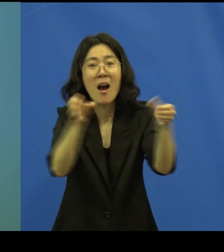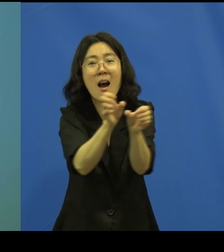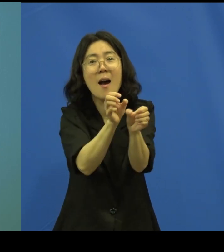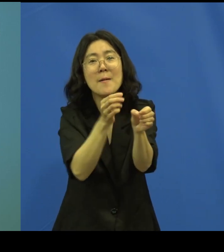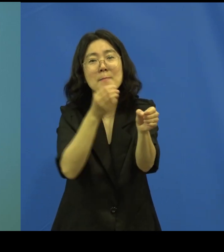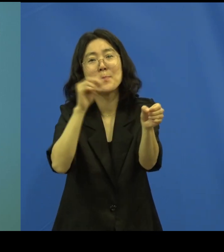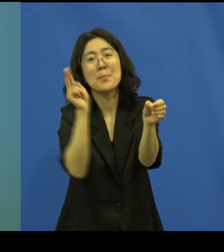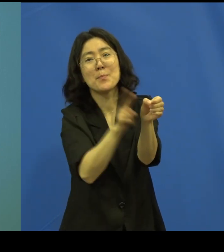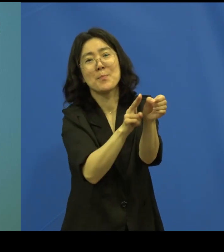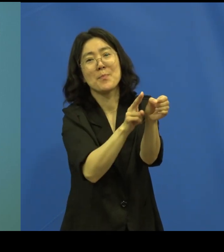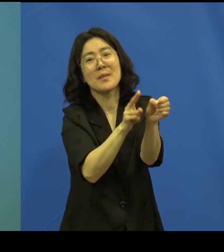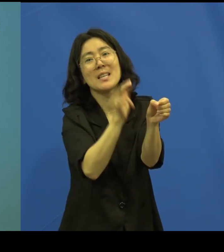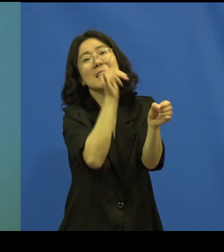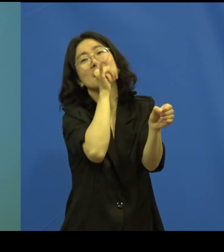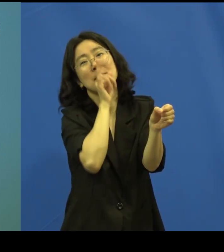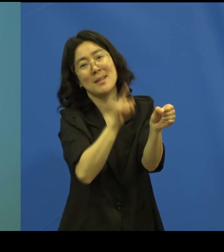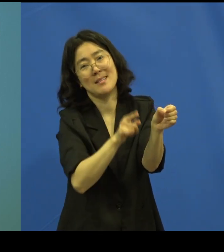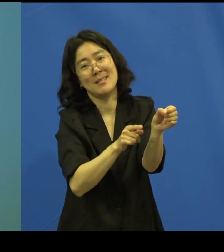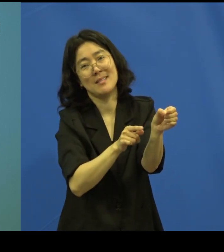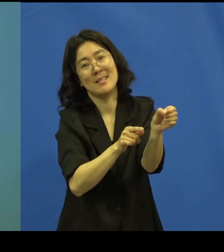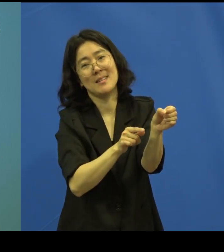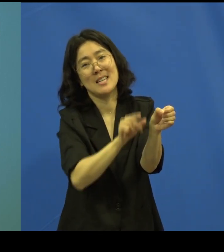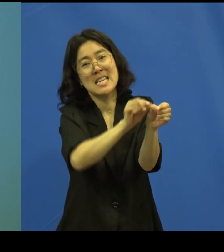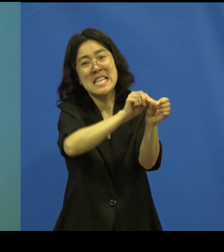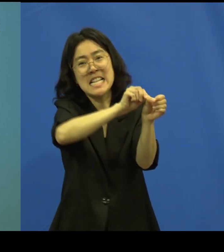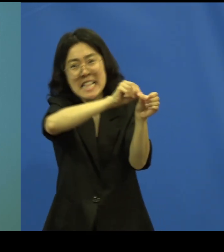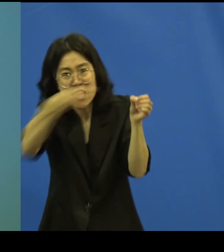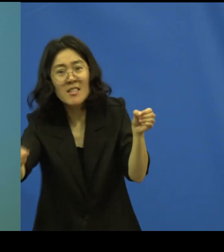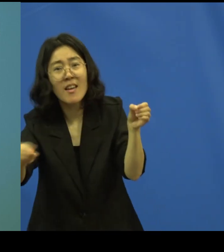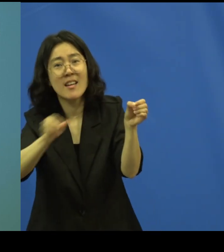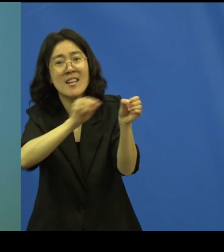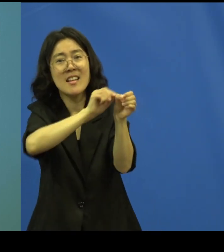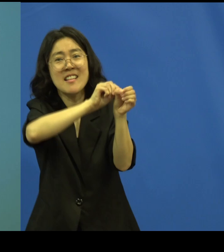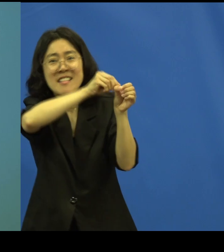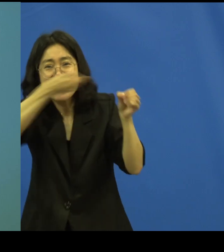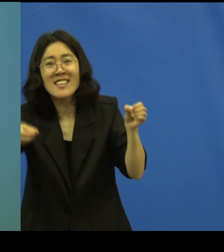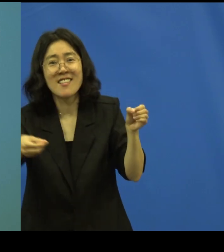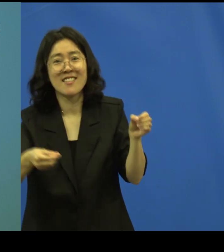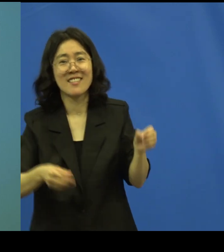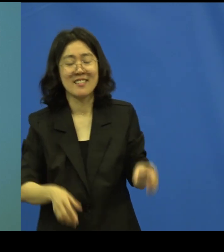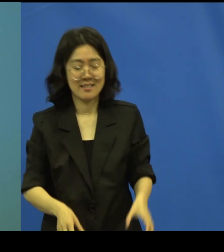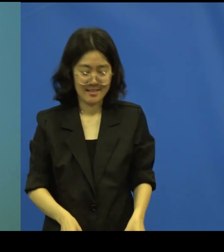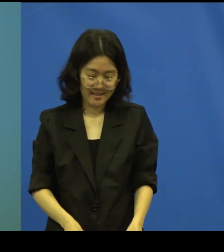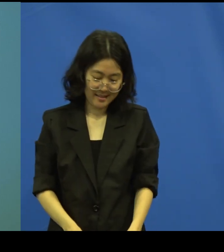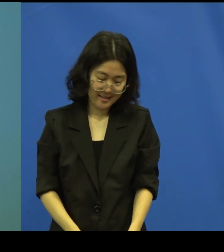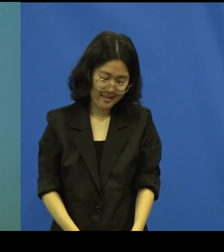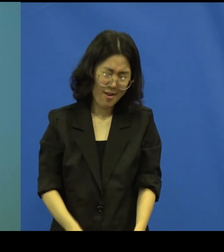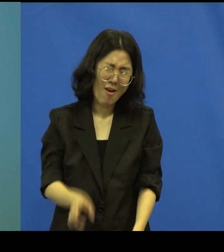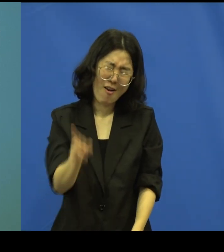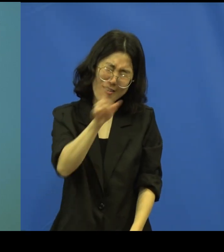된 거예요. 어떤 분은 진짜 확실하게 보존돼가 지프까지 달아놨어요.